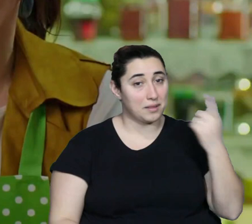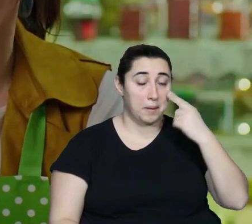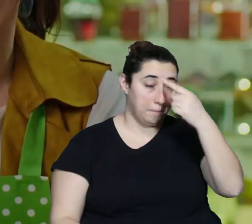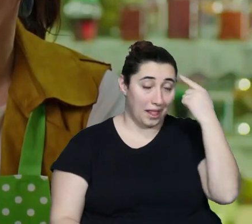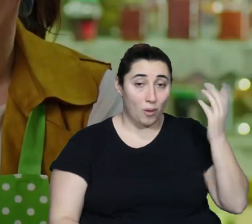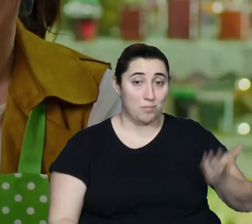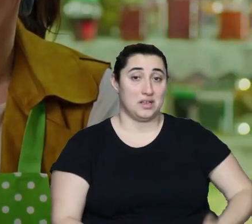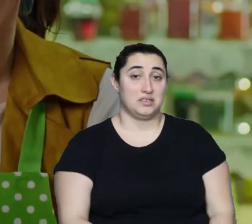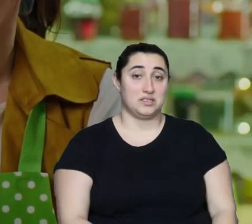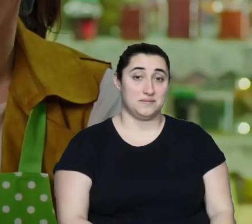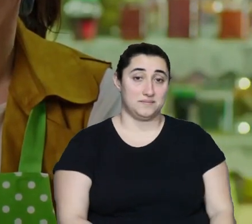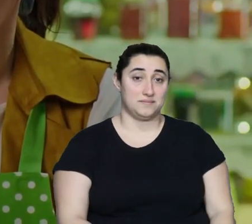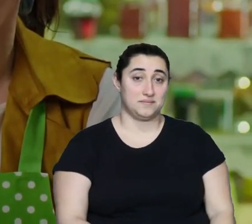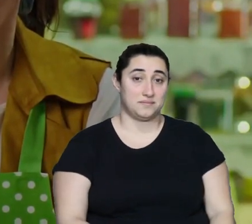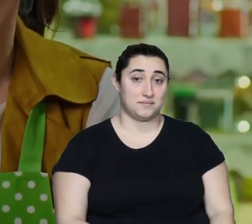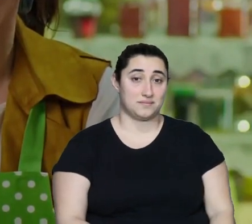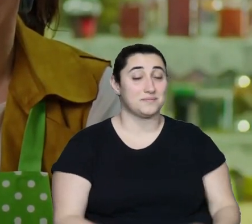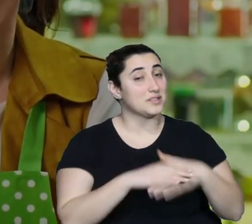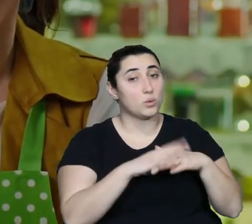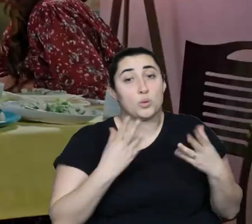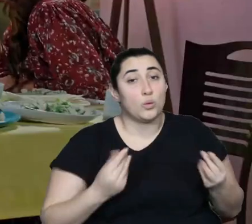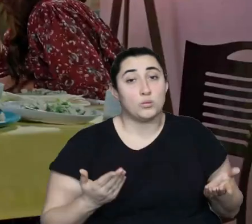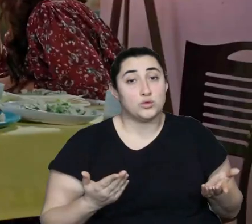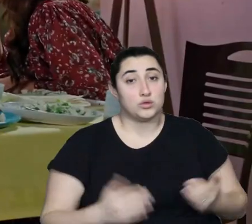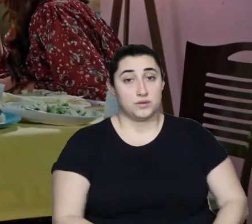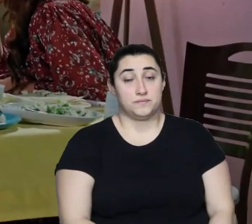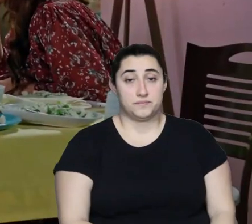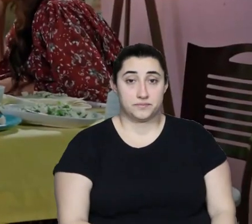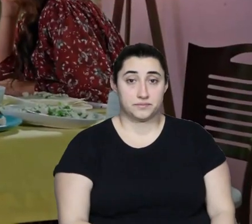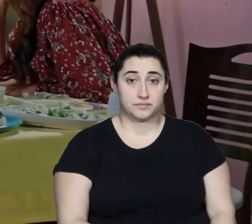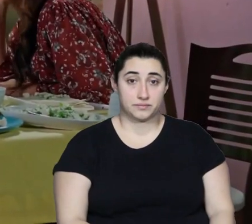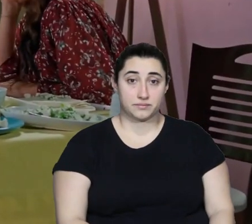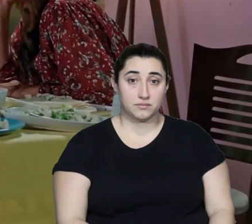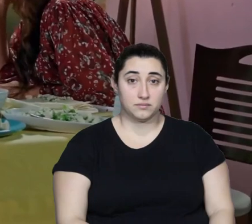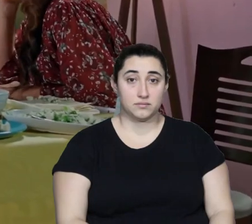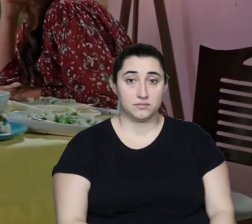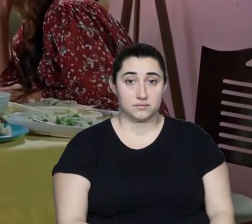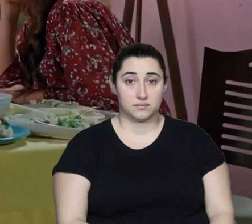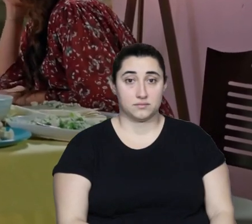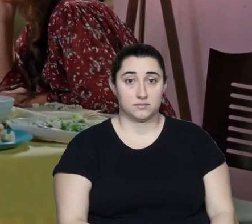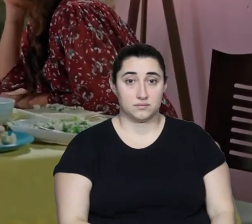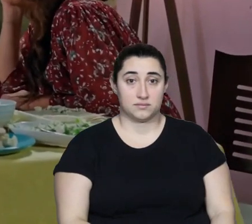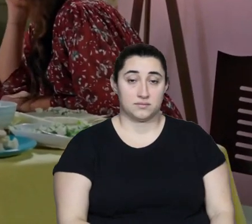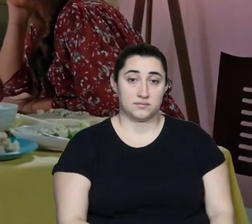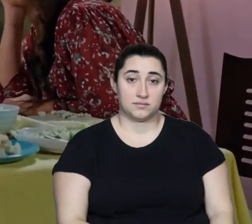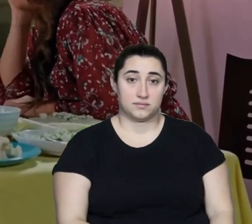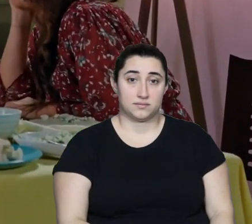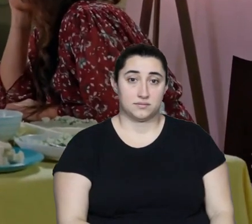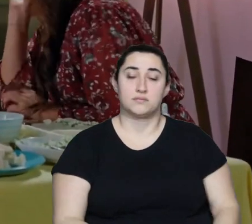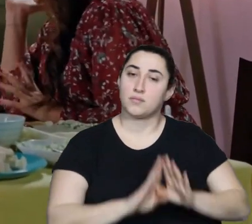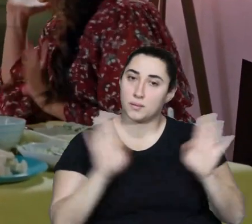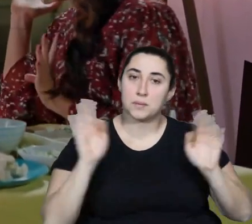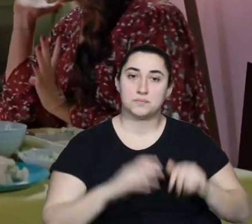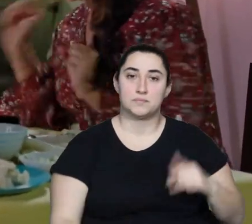Belli mi olur? Ha, tanış ne olacak ki? Kezban da baş sallıyor. Nalan düşünüyor.